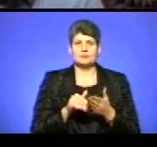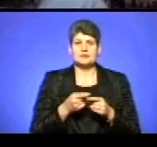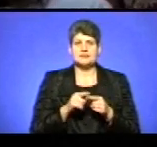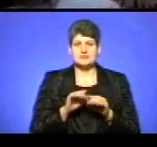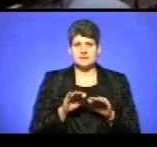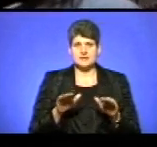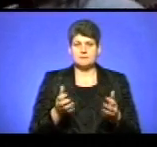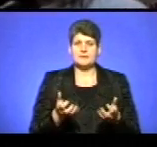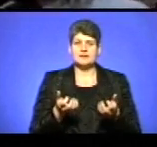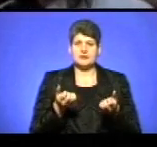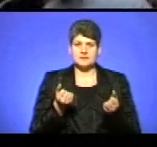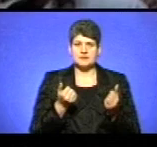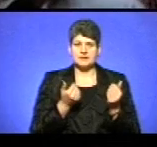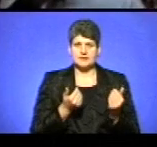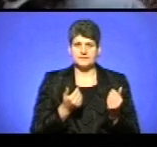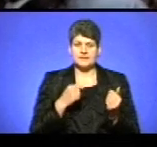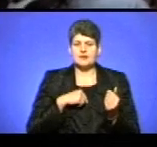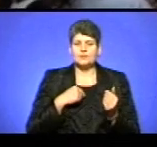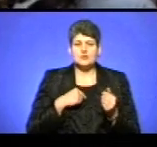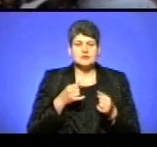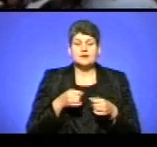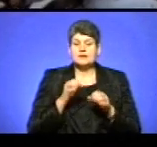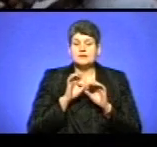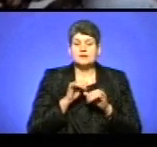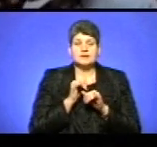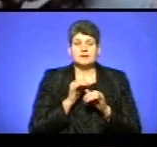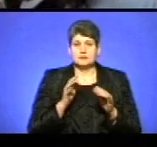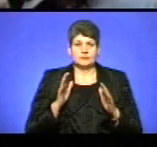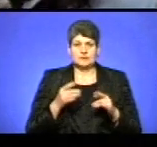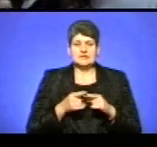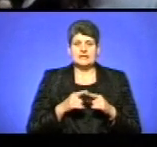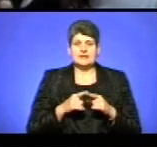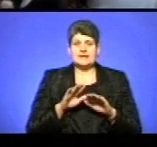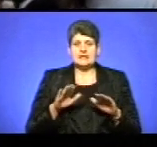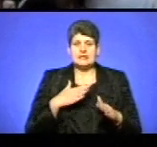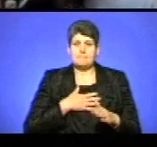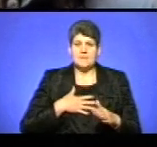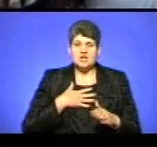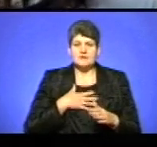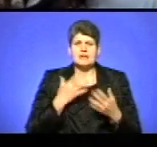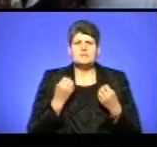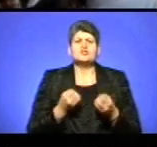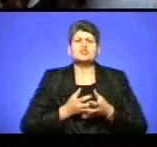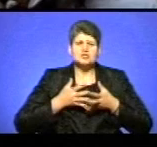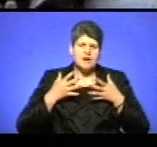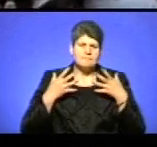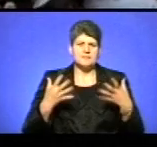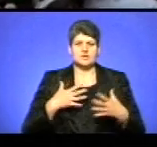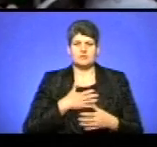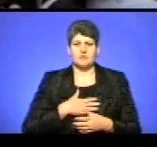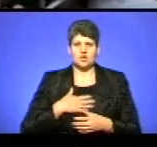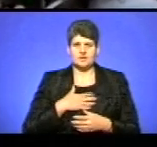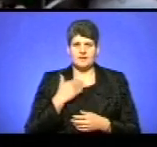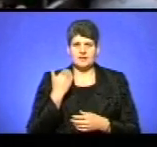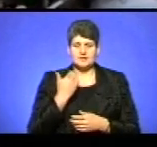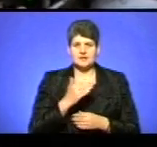діткам, підтримати їх. Емоції це неможливо передати. Це наскільки діти переживали, а ми переживали ще більше, напевно, за них.